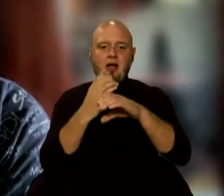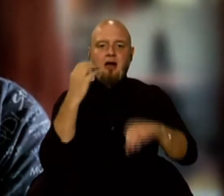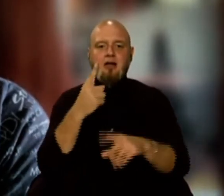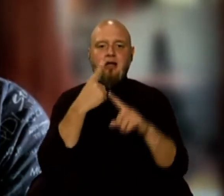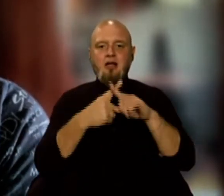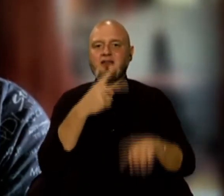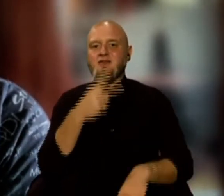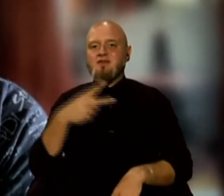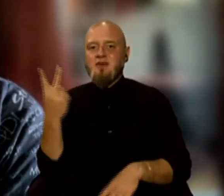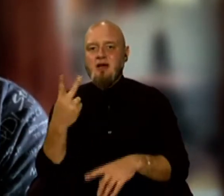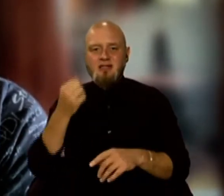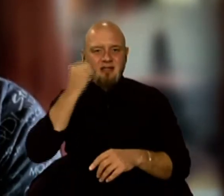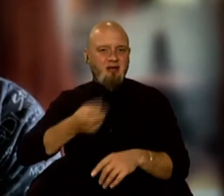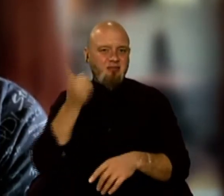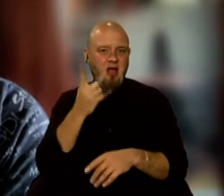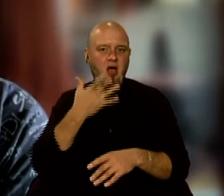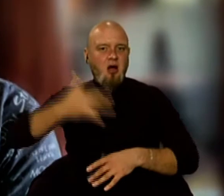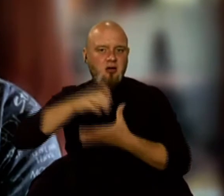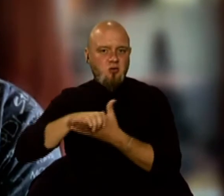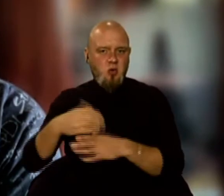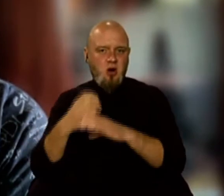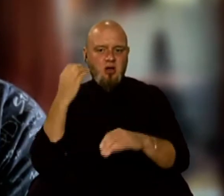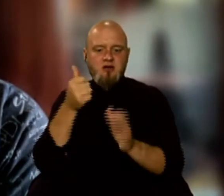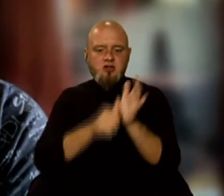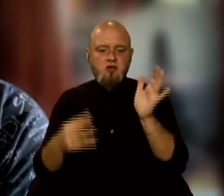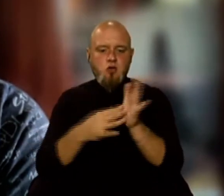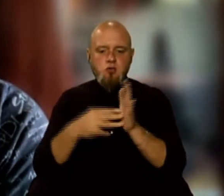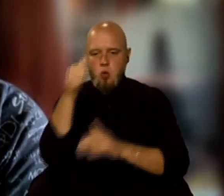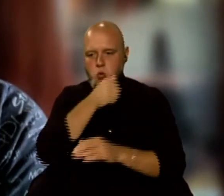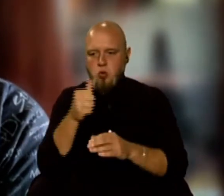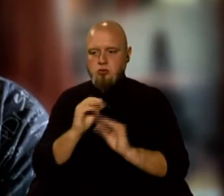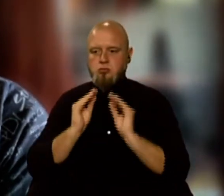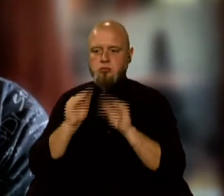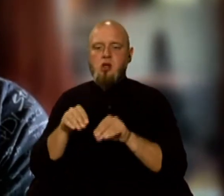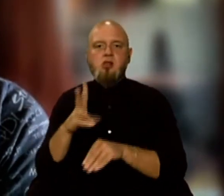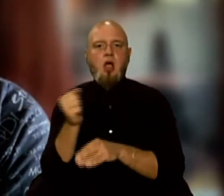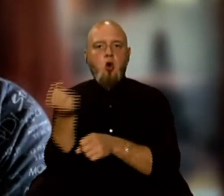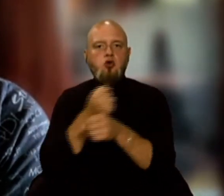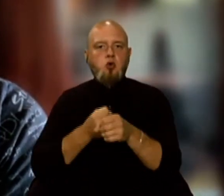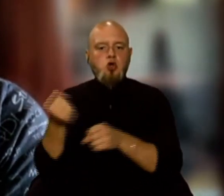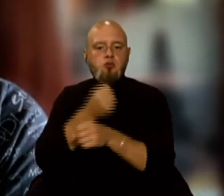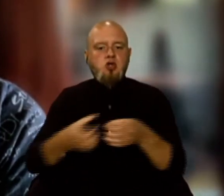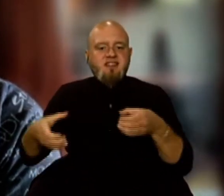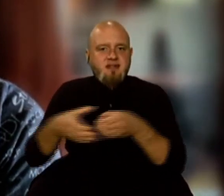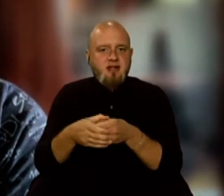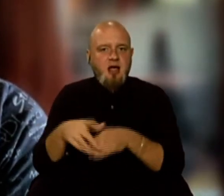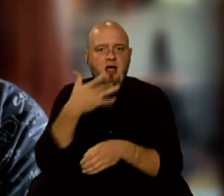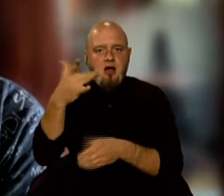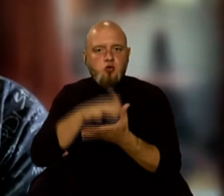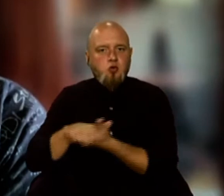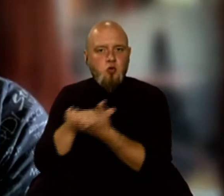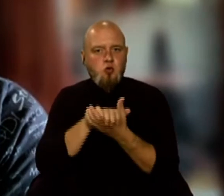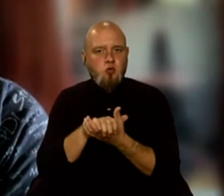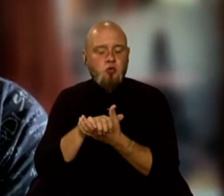Стара радянська ракета 68-му році поставлена на озброєння Збройних сил Радянського